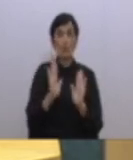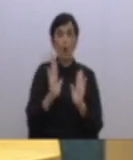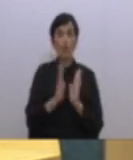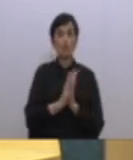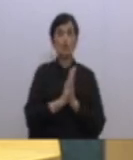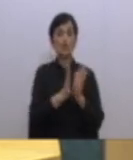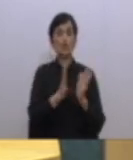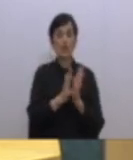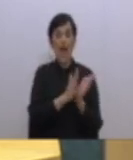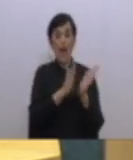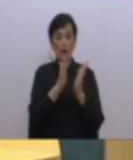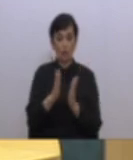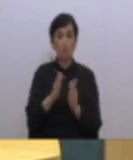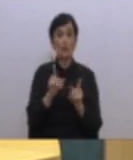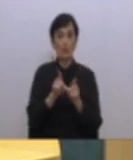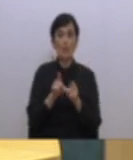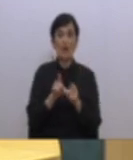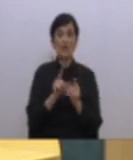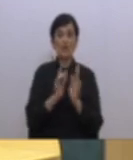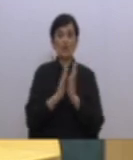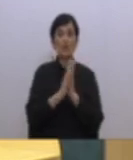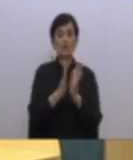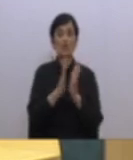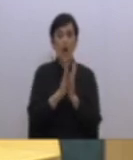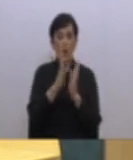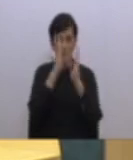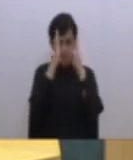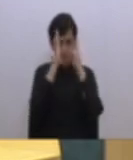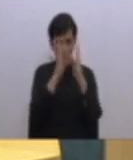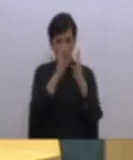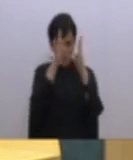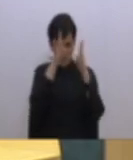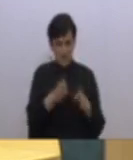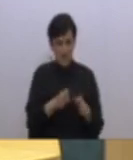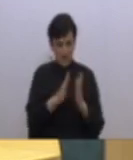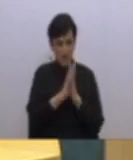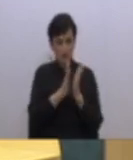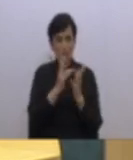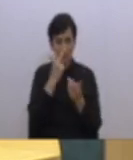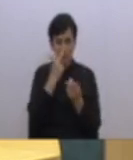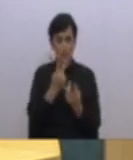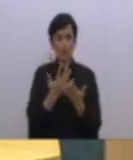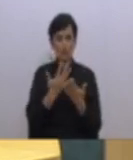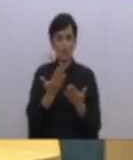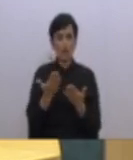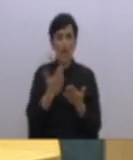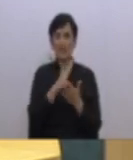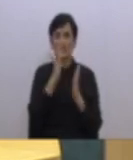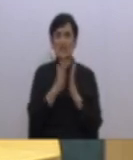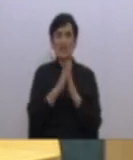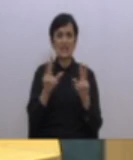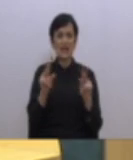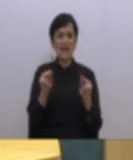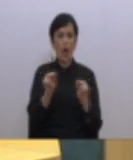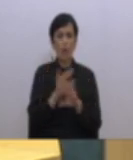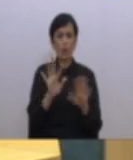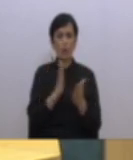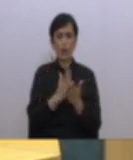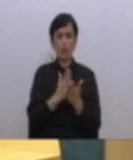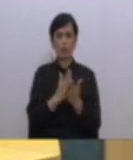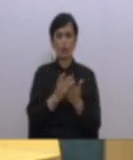შეურაცხყოფაზე. მანდაც მდარე შეურაცხყოფას აკეთებენ, პირად შეურაცხყოფას აკეთებენ, მანდაც ჩანს რომ საერთოდ გაუბედურებულები არიან